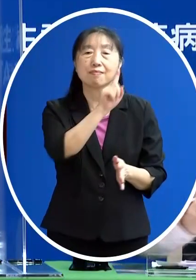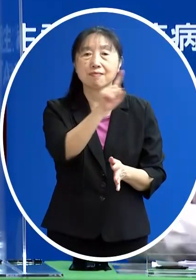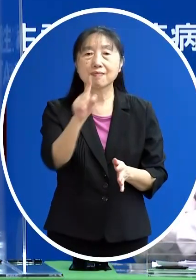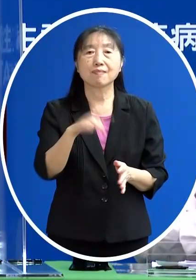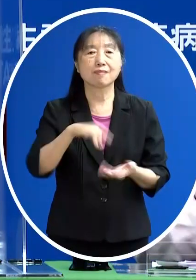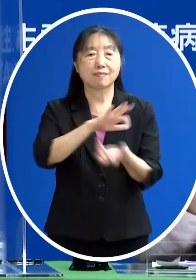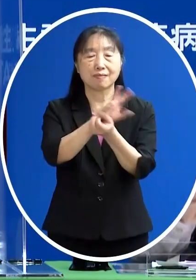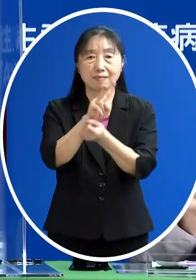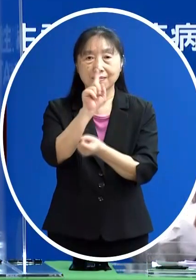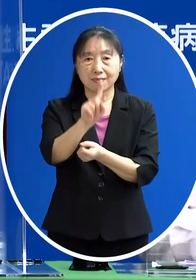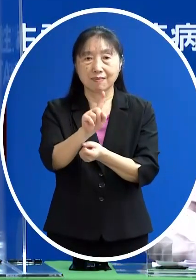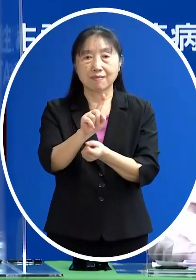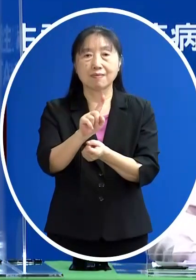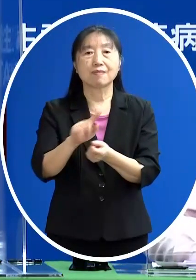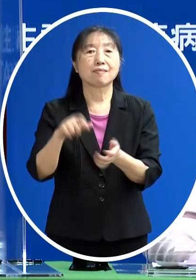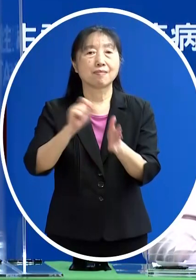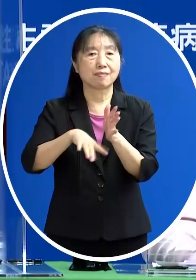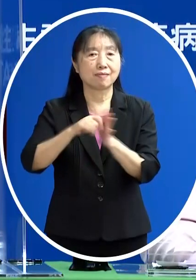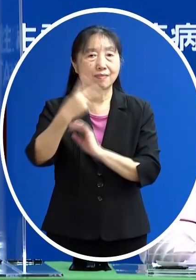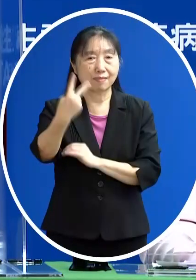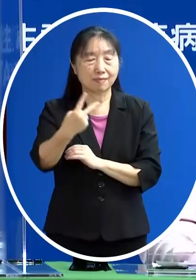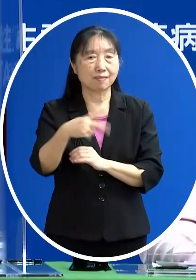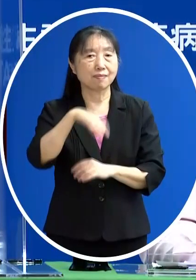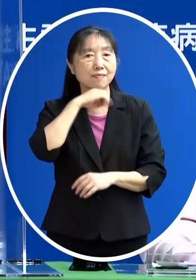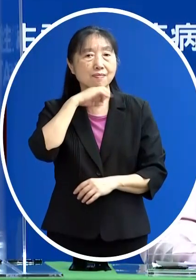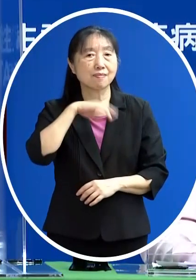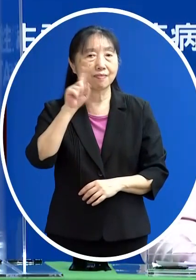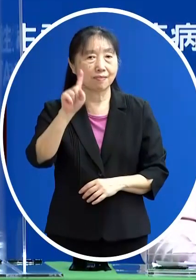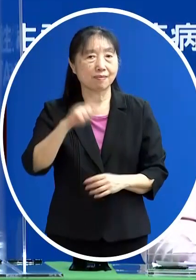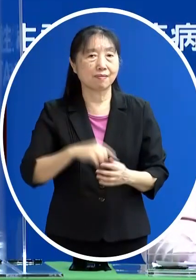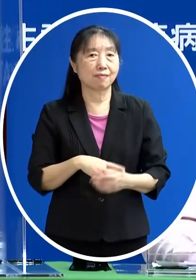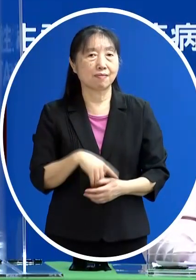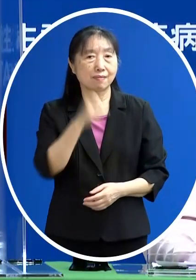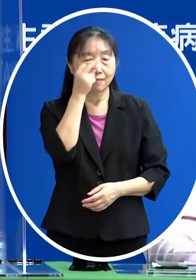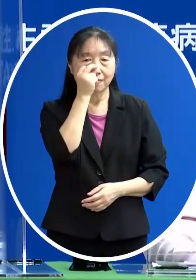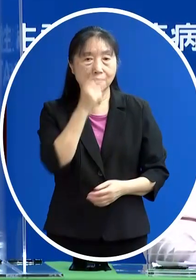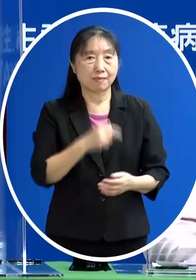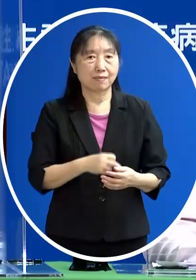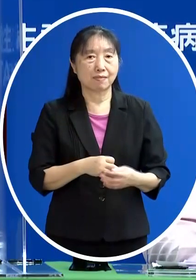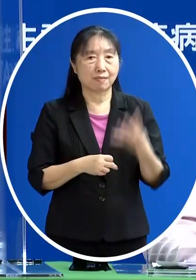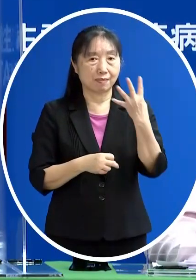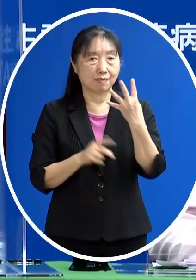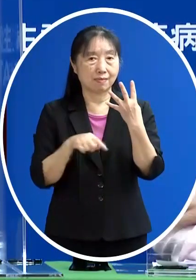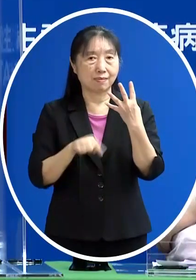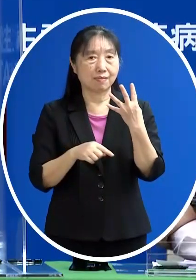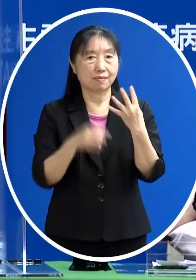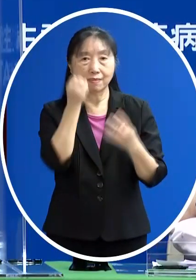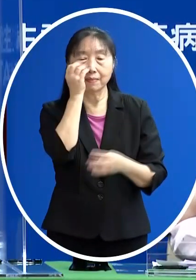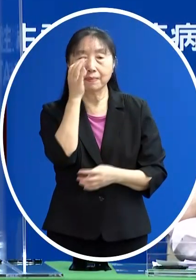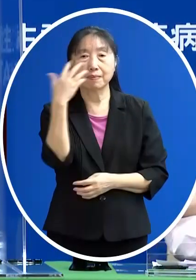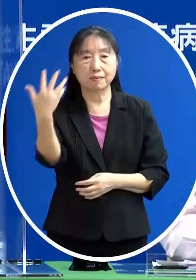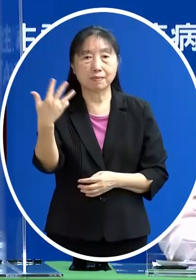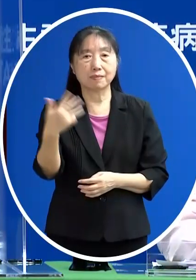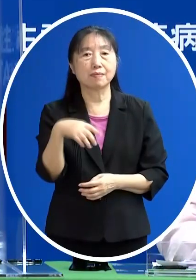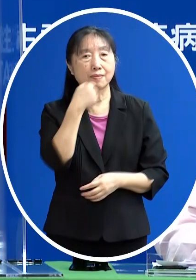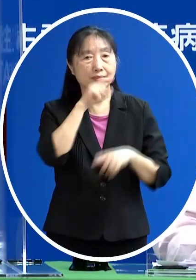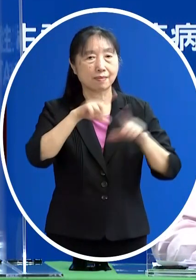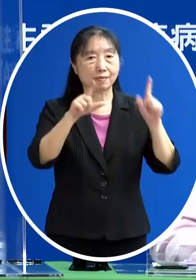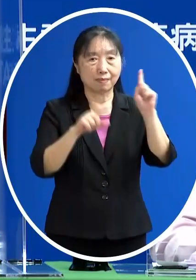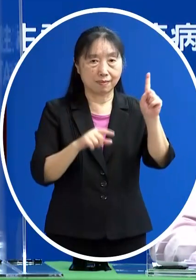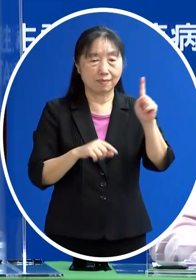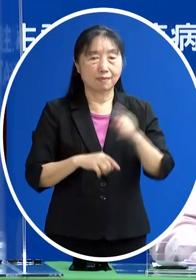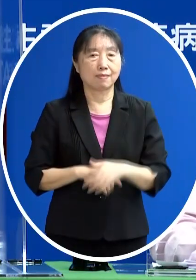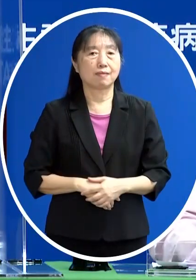例，嘉义县2例，屏东县1例，宜兰4例，花莲8例，台东1